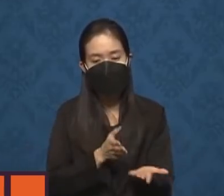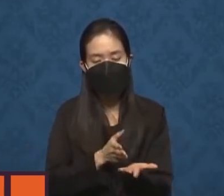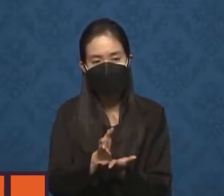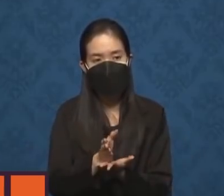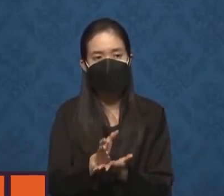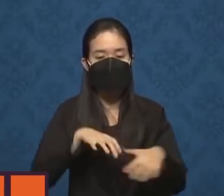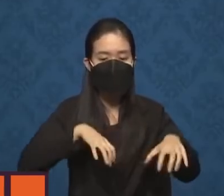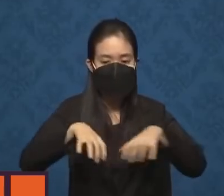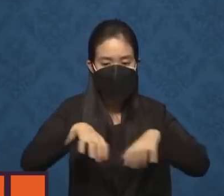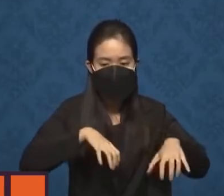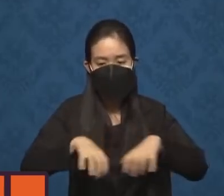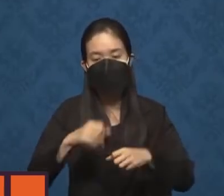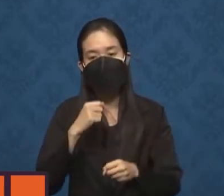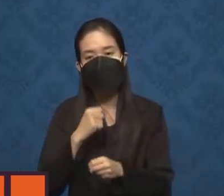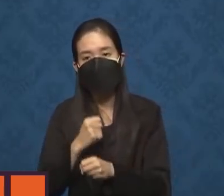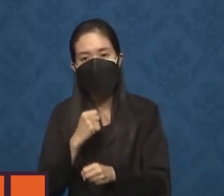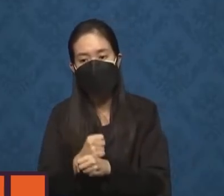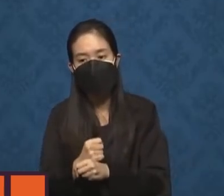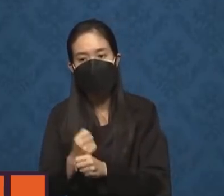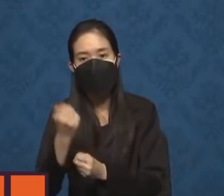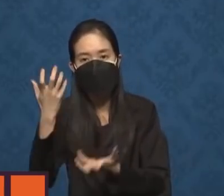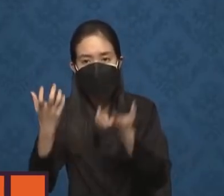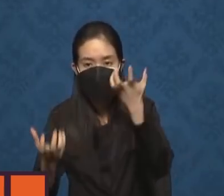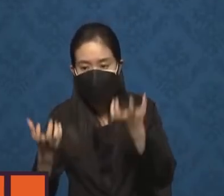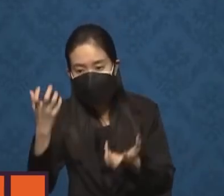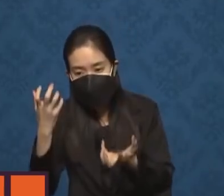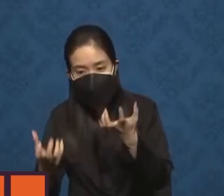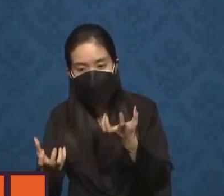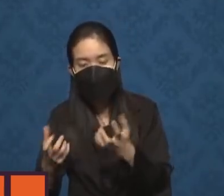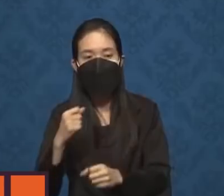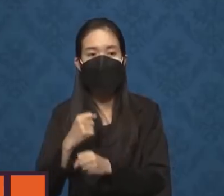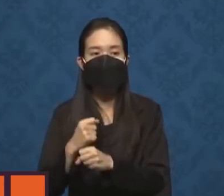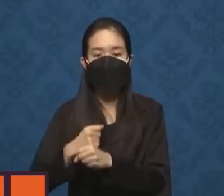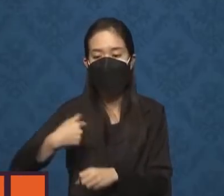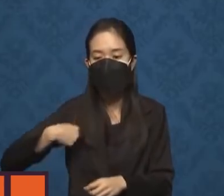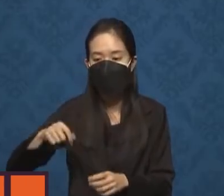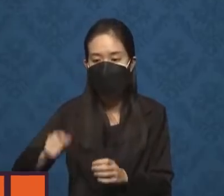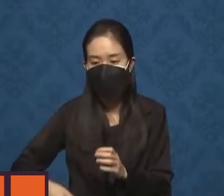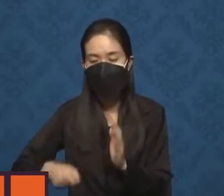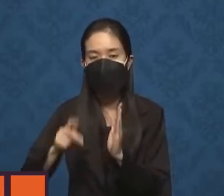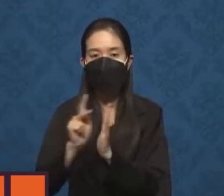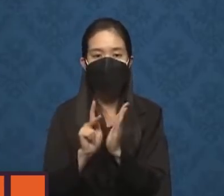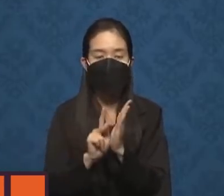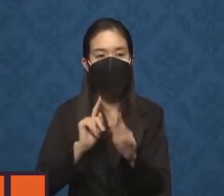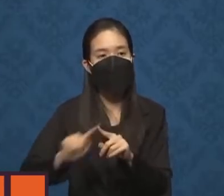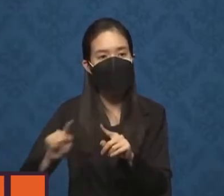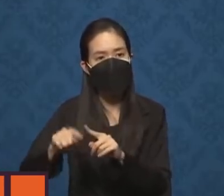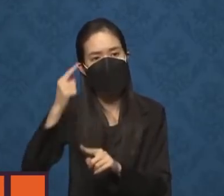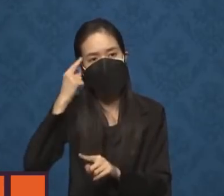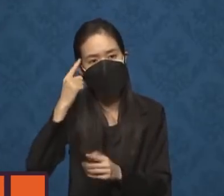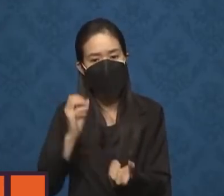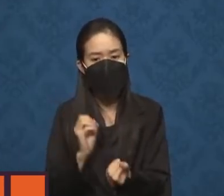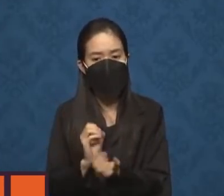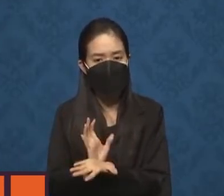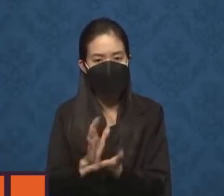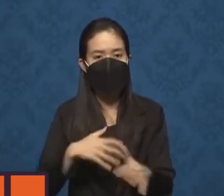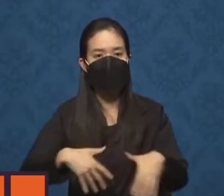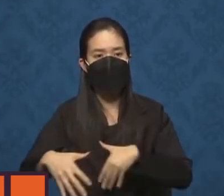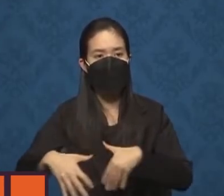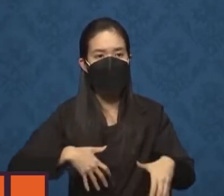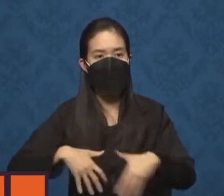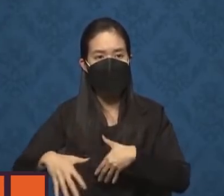และฝ่ายตุลาการและยังเป็นการทำลายการเมืองภาคประชาชนทำนายประชาธิปไตยทางตรง